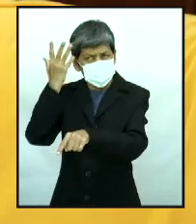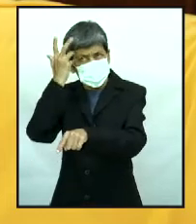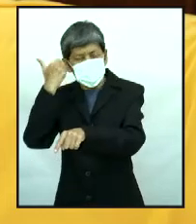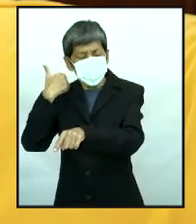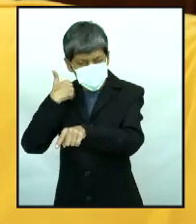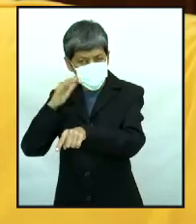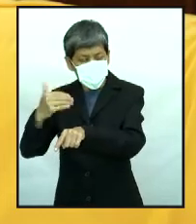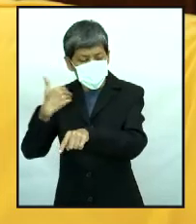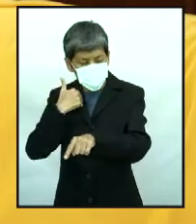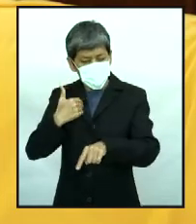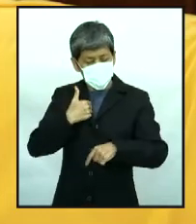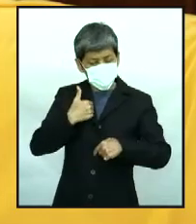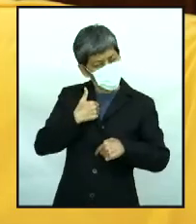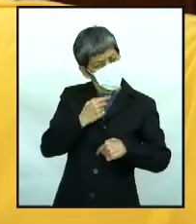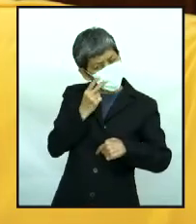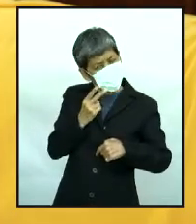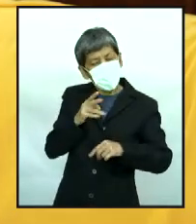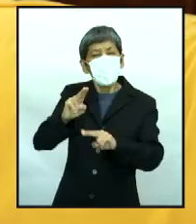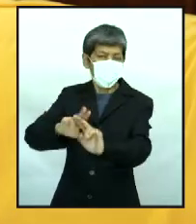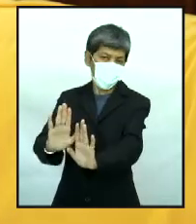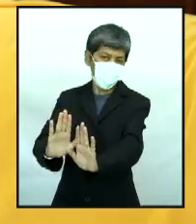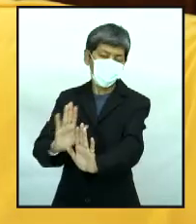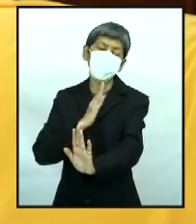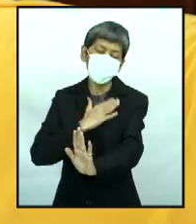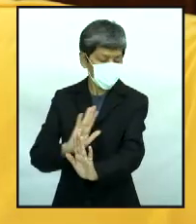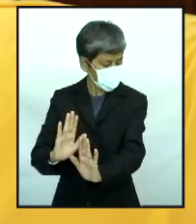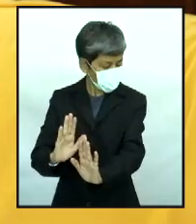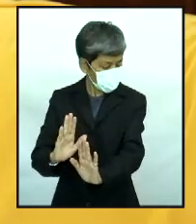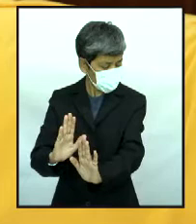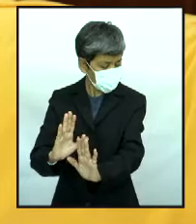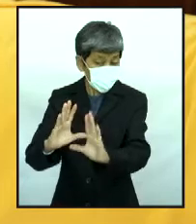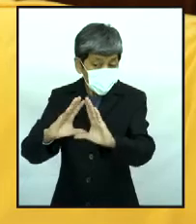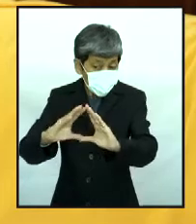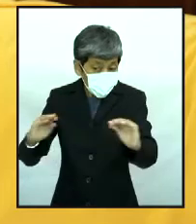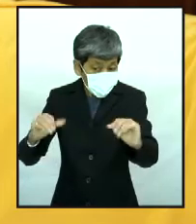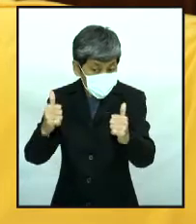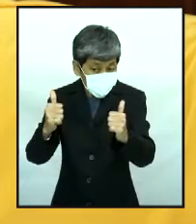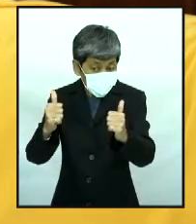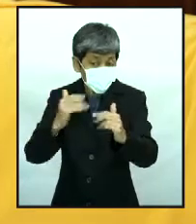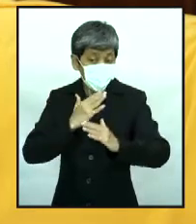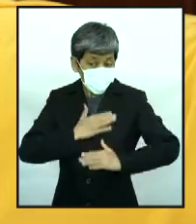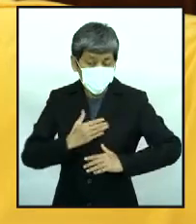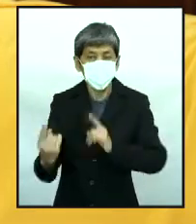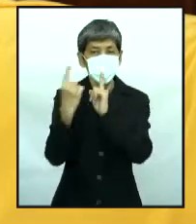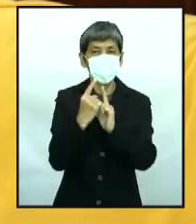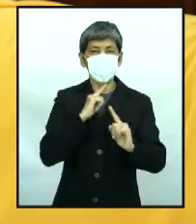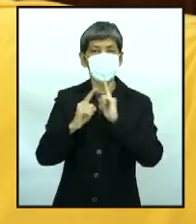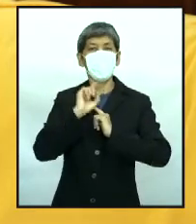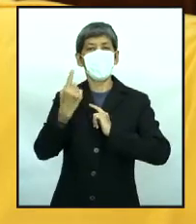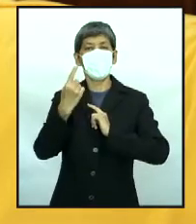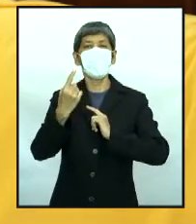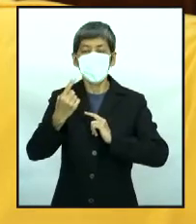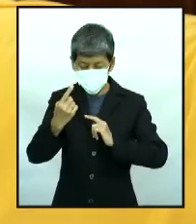ขาบางจุดแต่เราก็จะให้เขาไปนั่งอยู่คนเดียวจนกระทั่งอารมณ์เขาเย็นลงแล้วเราก็ถึงจะเข้าไปคุยกับเข